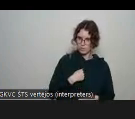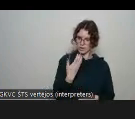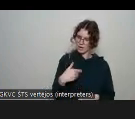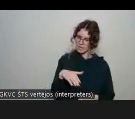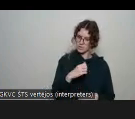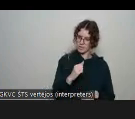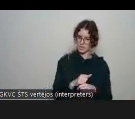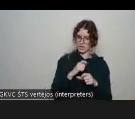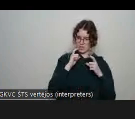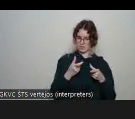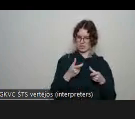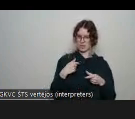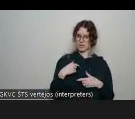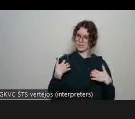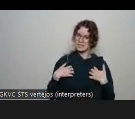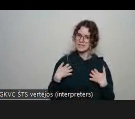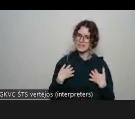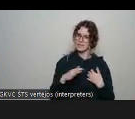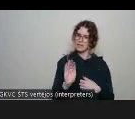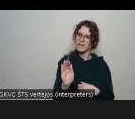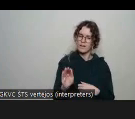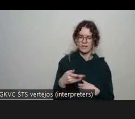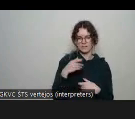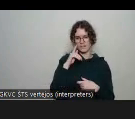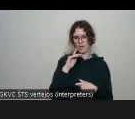O skubinti mes nenorime, tiesiog patys